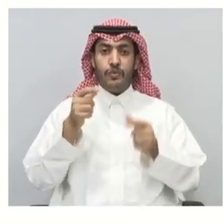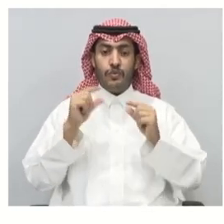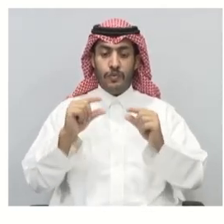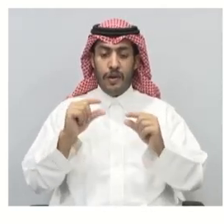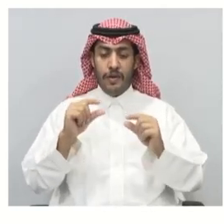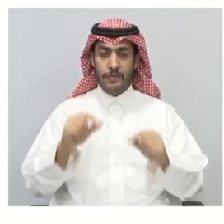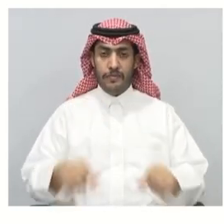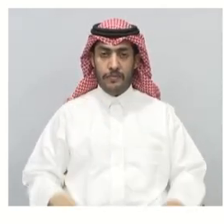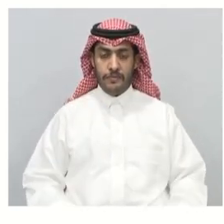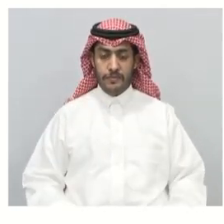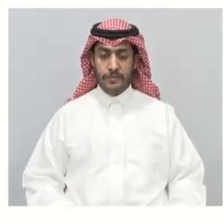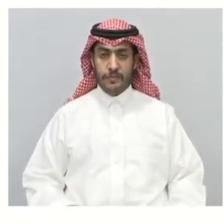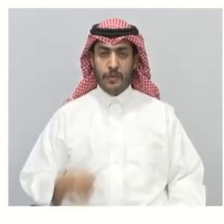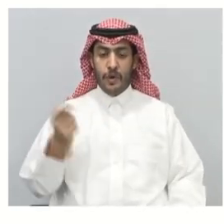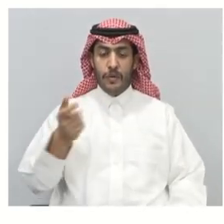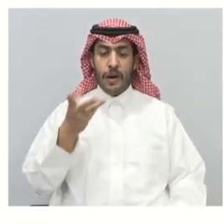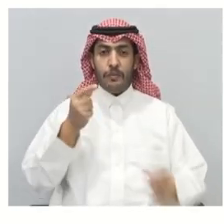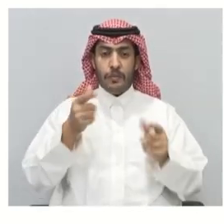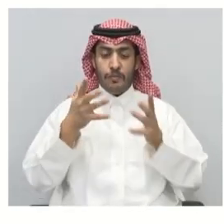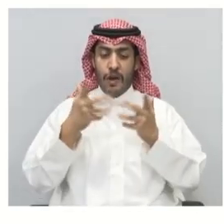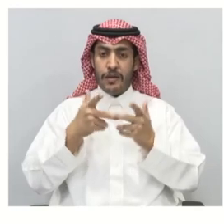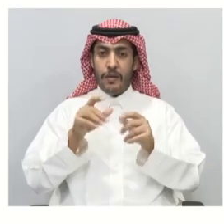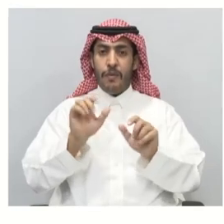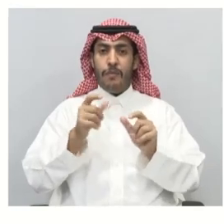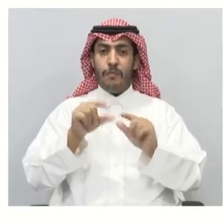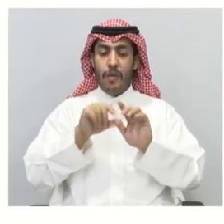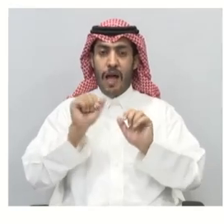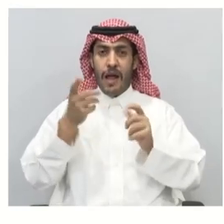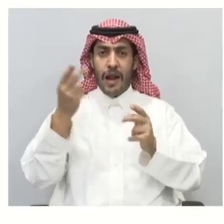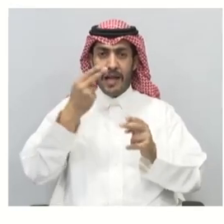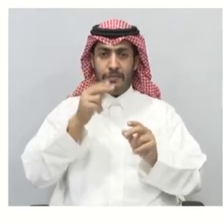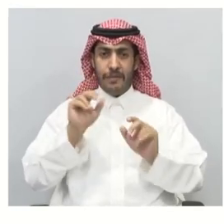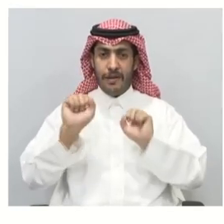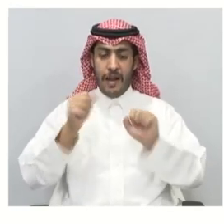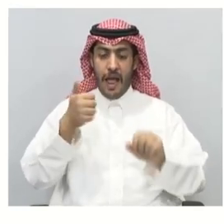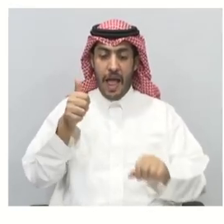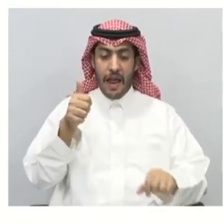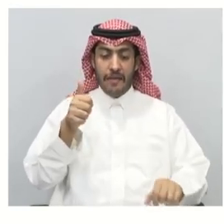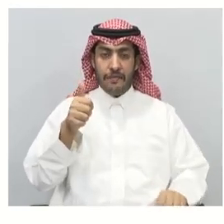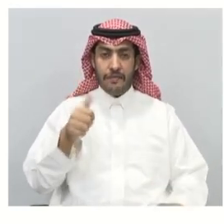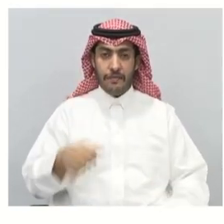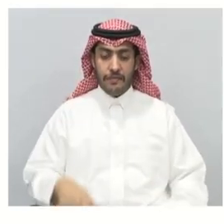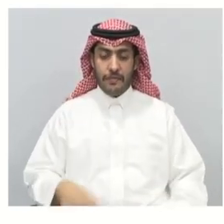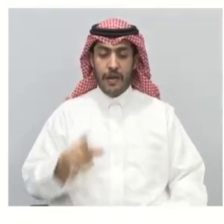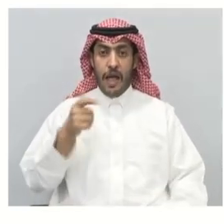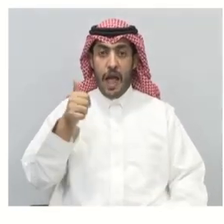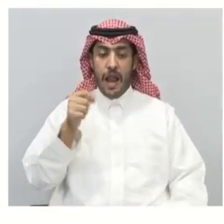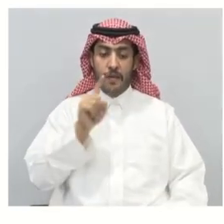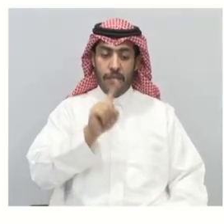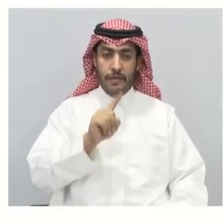اثنان اكتب اكتب رقم الجمله المناسبه في موضع المخصص عند كل رسم الف وباء